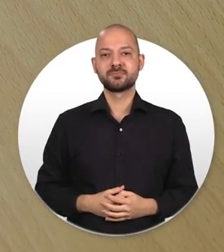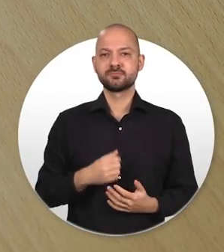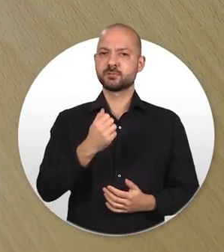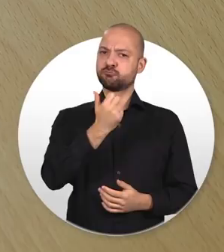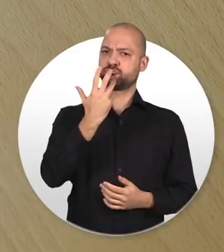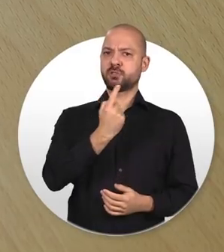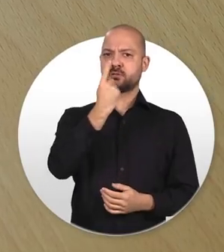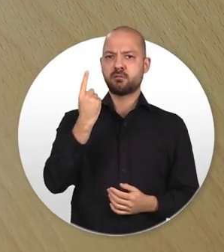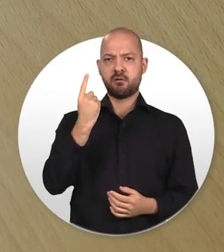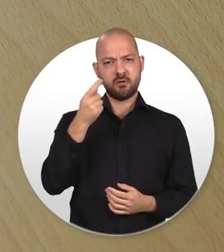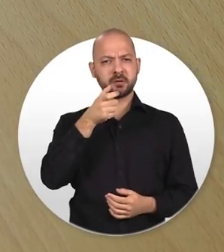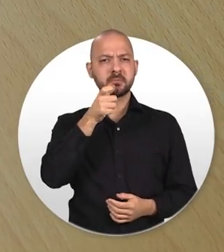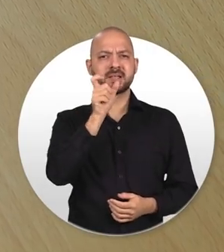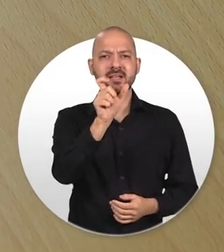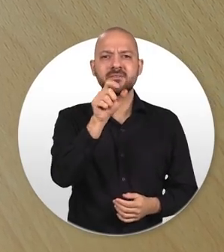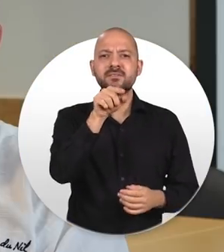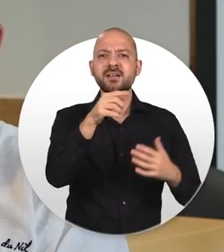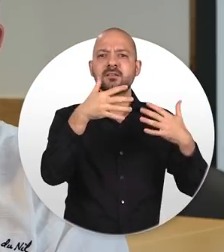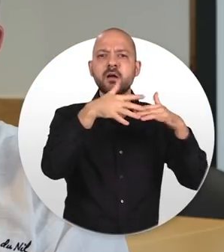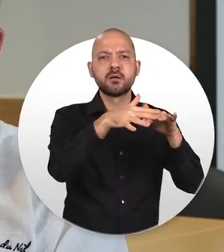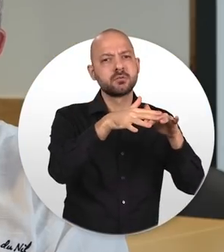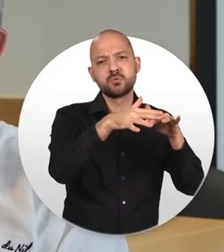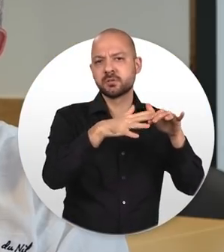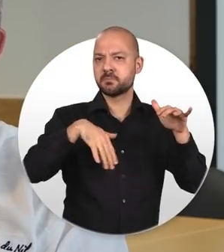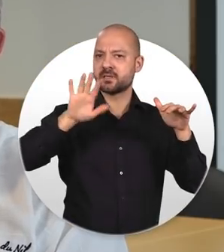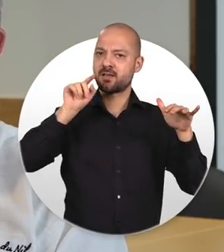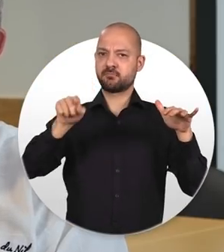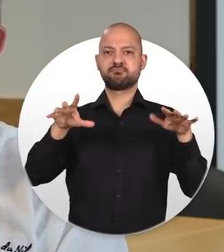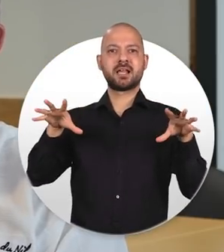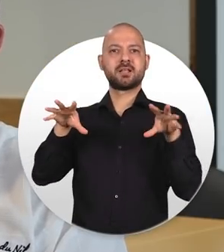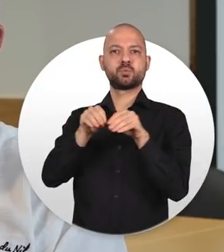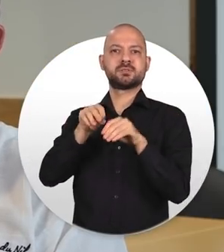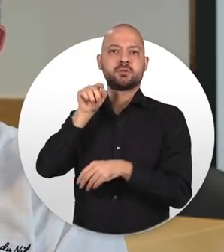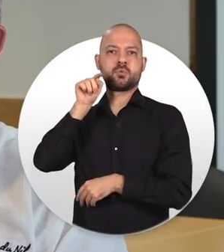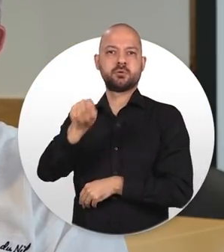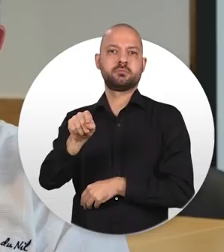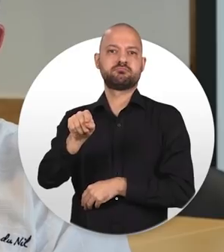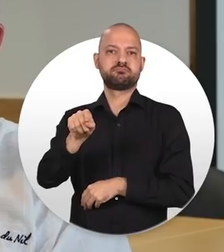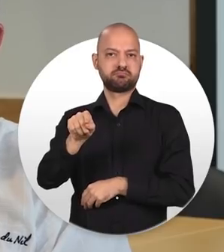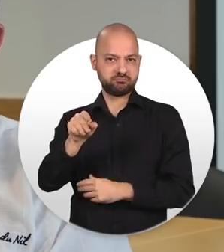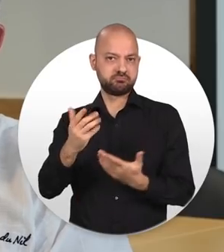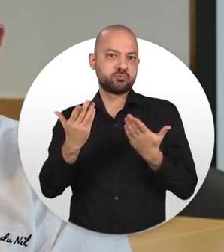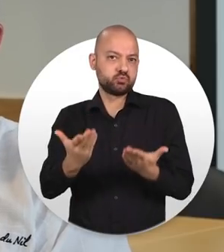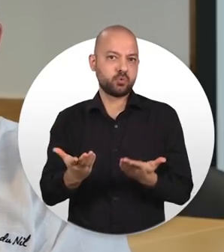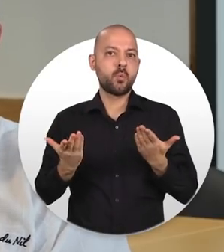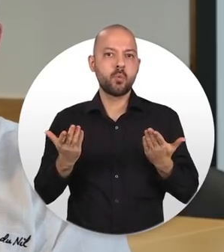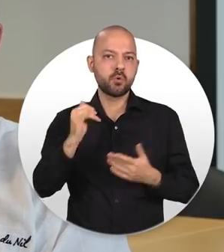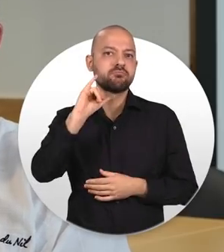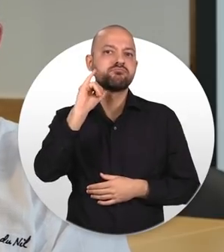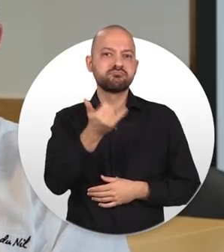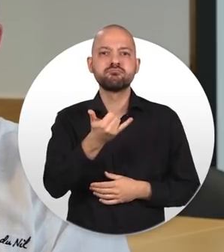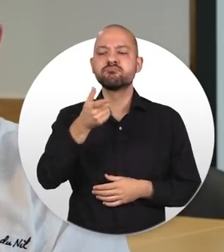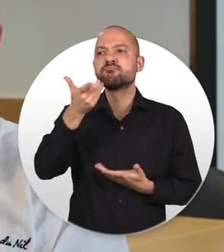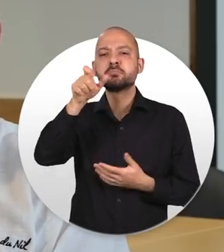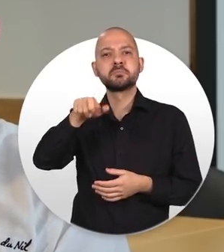Seit ein paar Jahren wird der Begriff Integration immer mehr systematisch durch Inklusion ersetzt, weil es sich eben herausgestellt